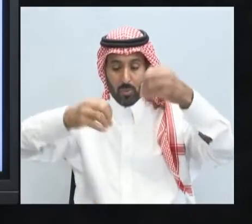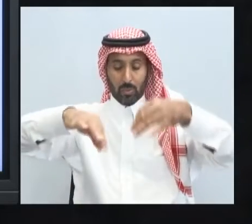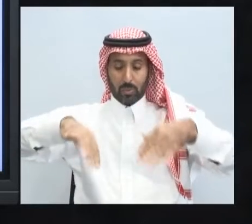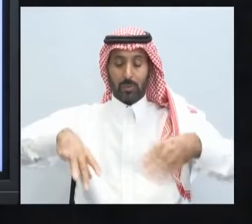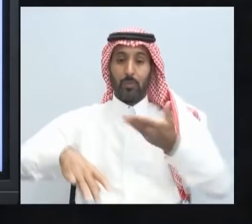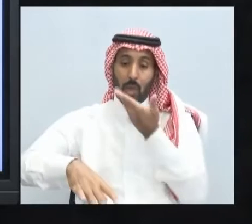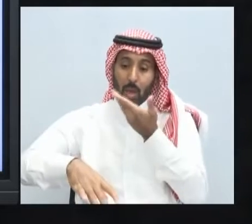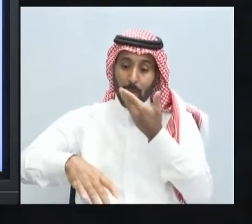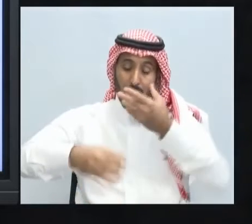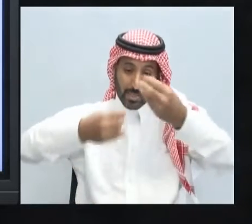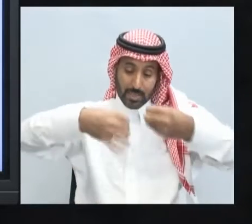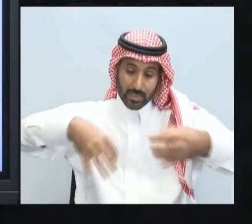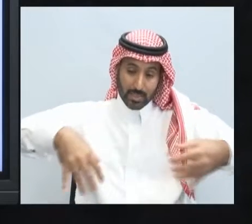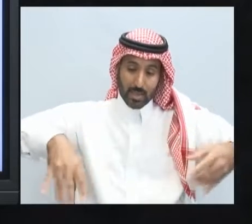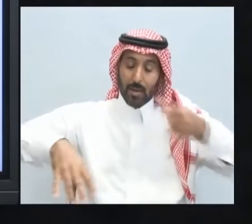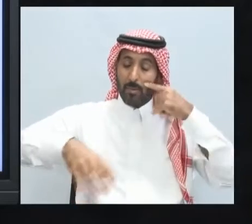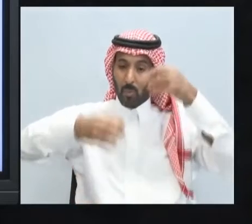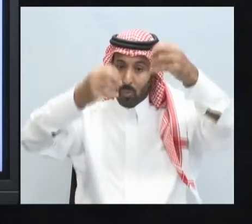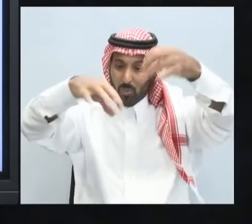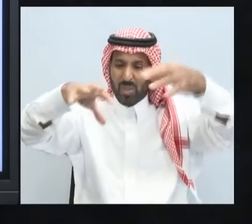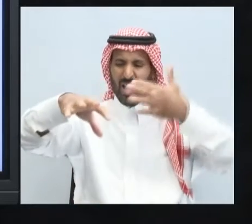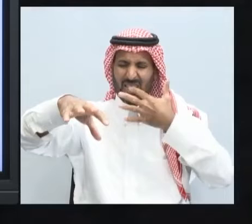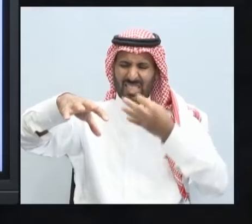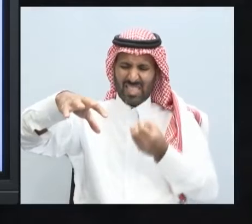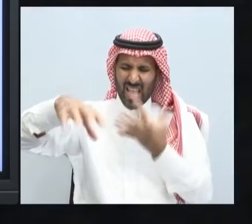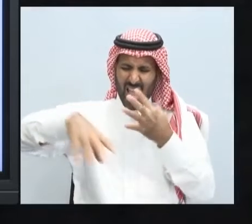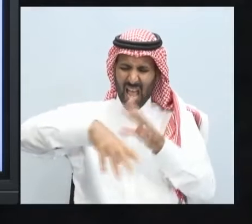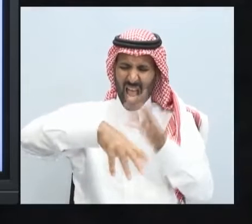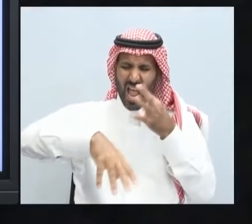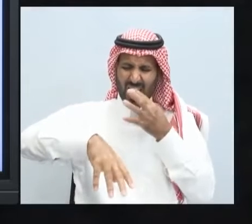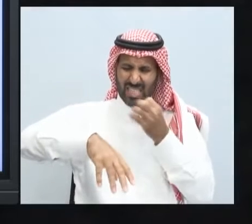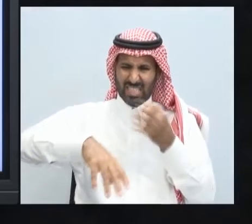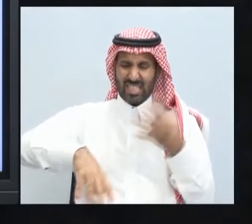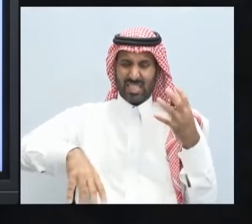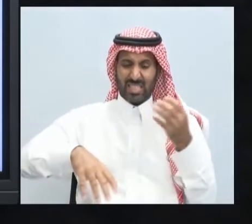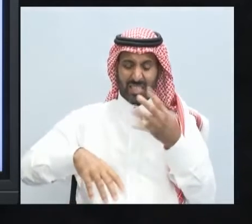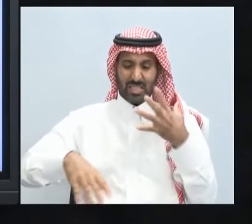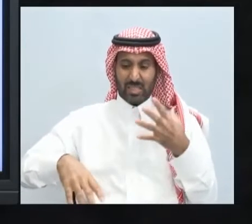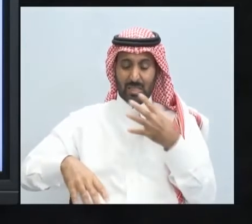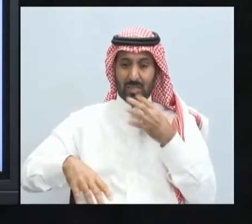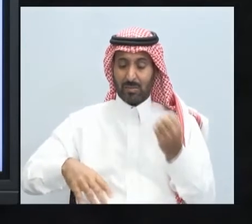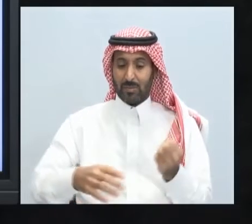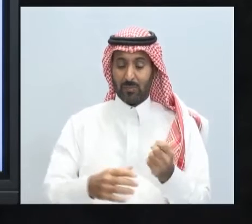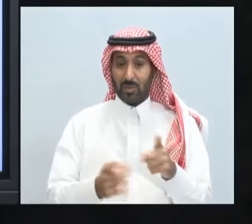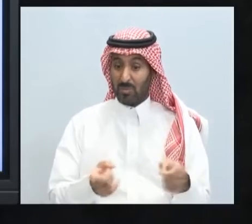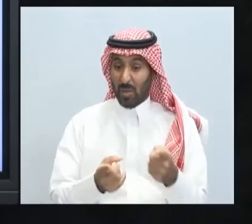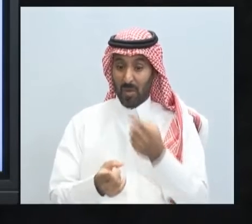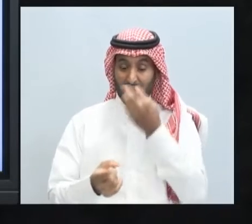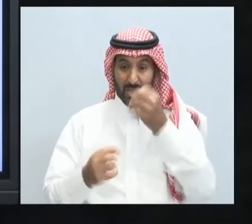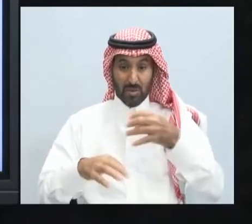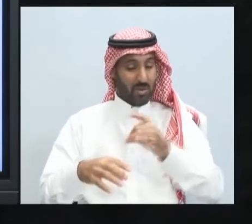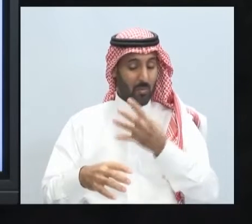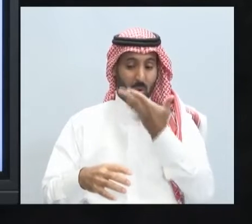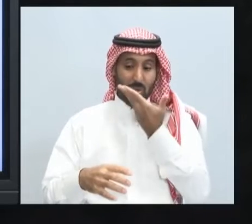الماء الذي ينس ساب مطر حمضي وليس مطر عادي وبالتالي